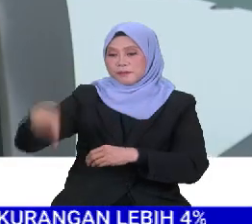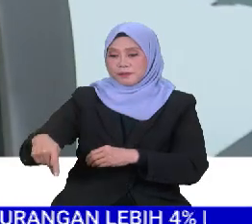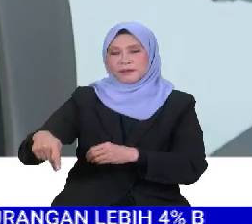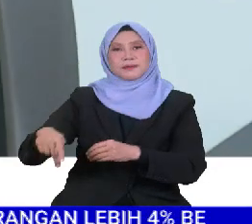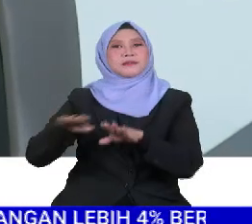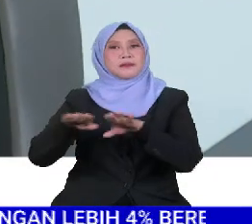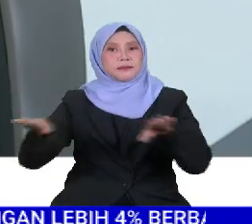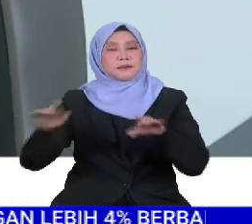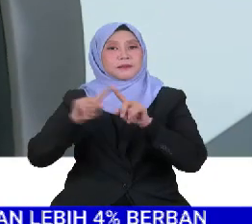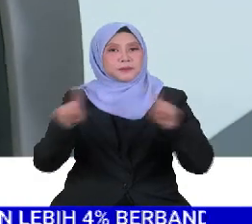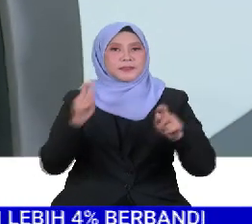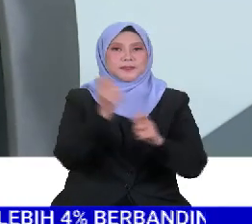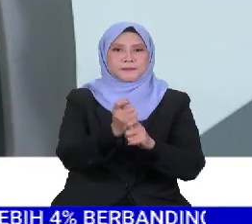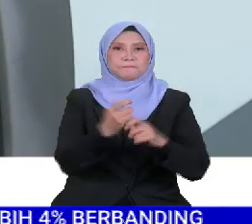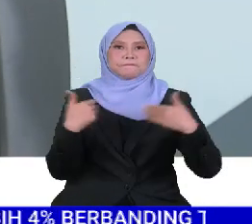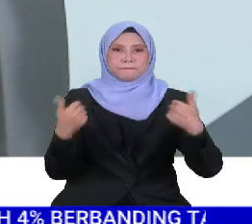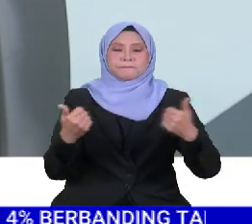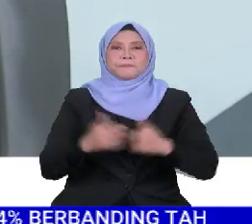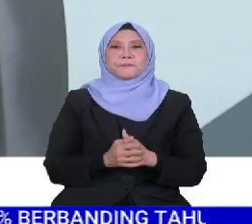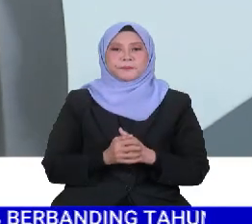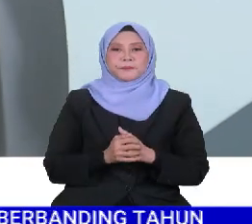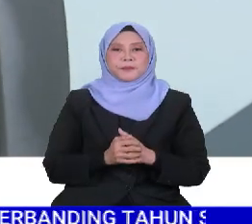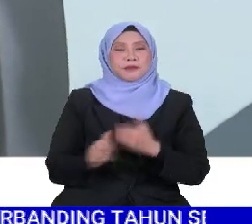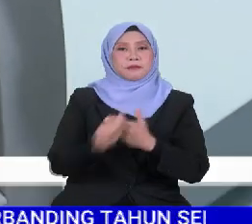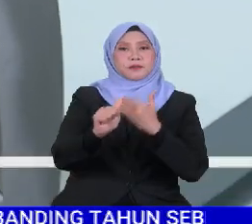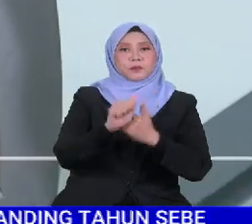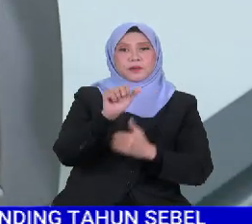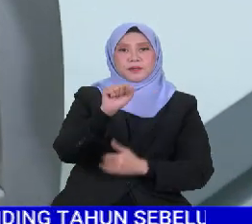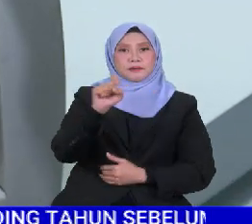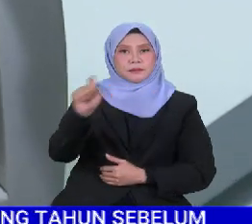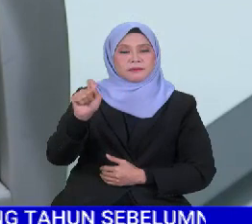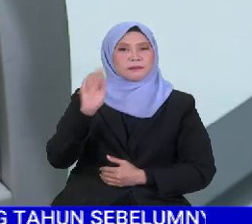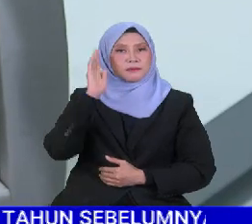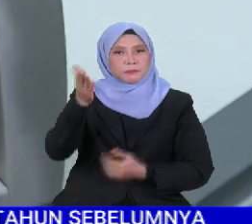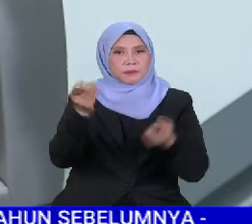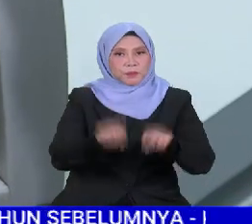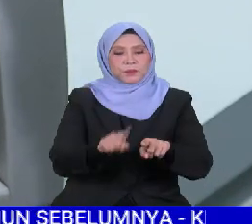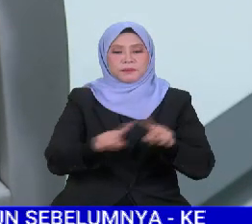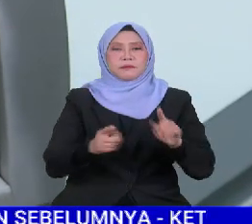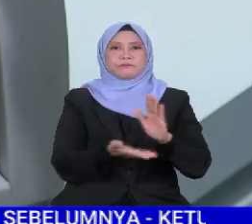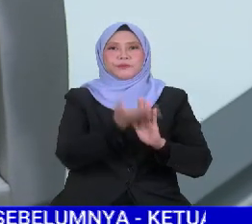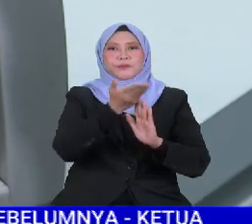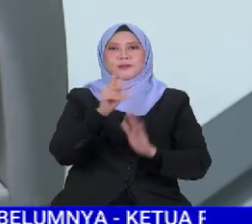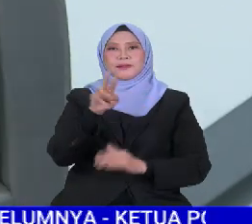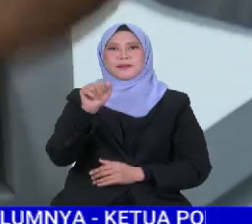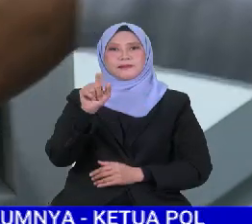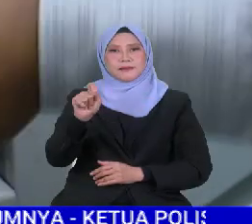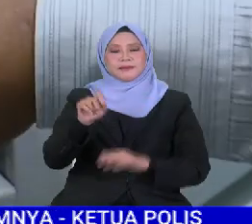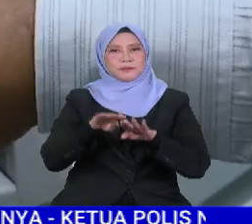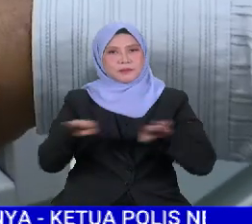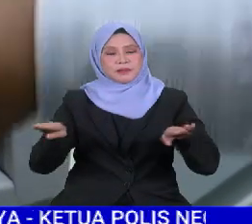sederhana namun kekalsihan peningkatan risiko aset dijangkau berlaku namun kenaikan kos kredit lebih sederhana